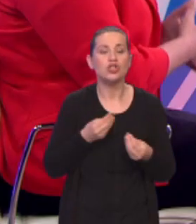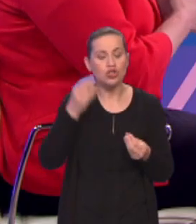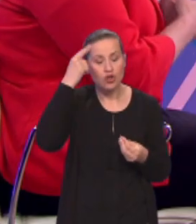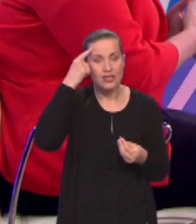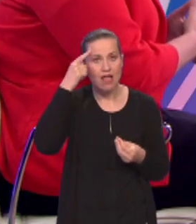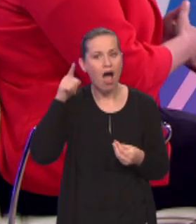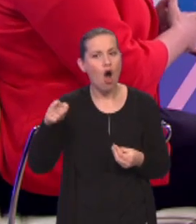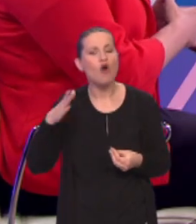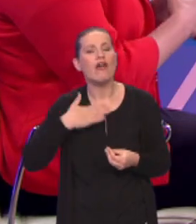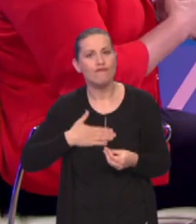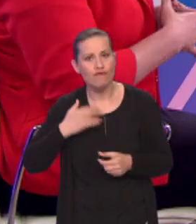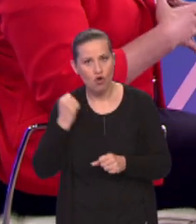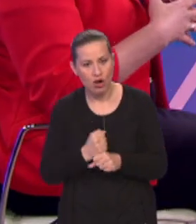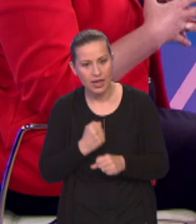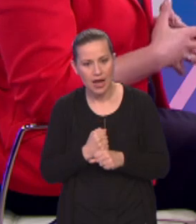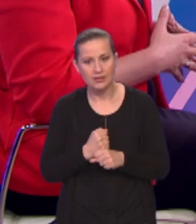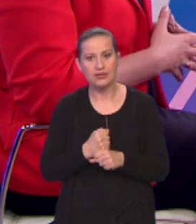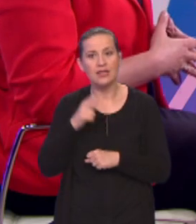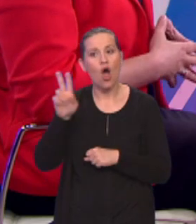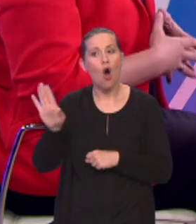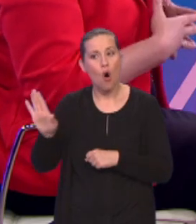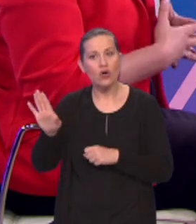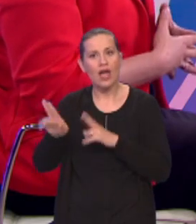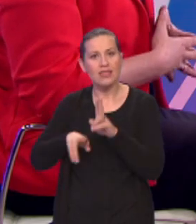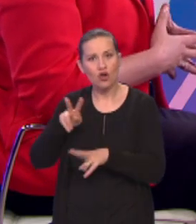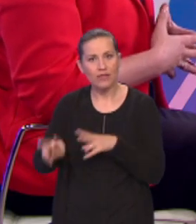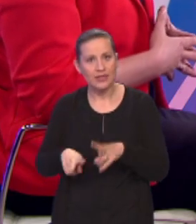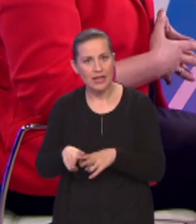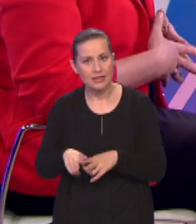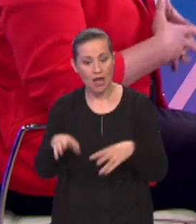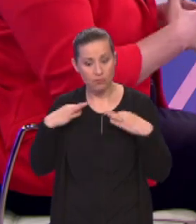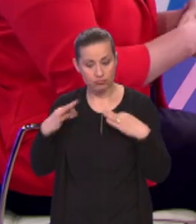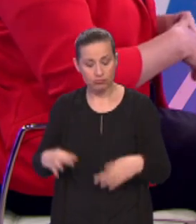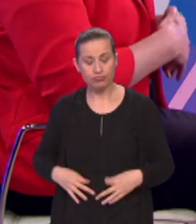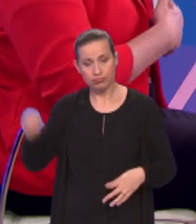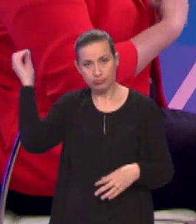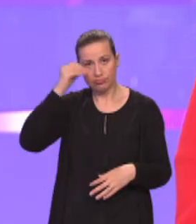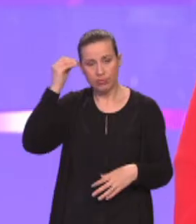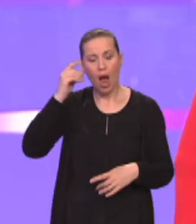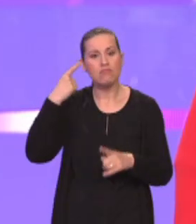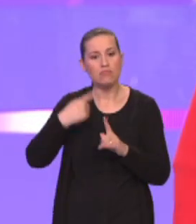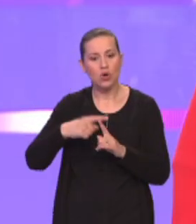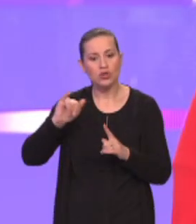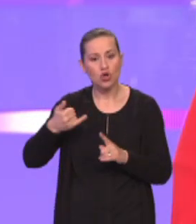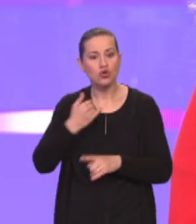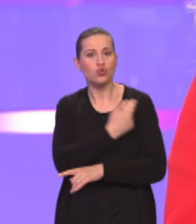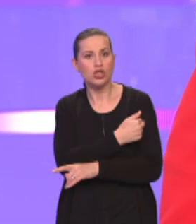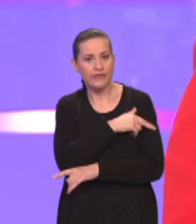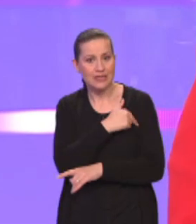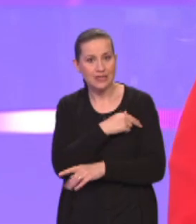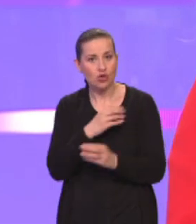Točno, ona voli raditi. Ona je, znači, njegovateljica, stručnu ima izobrazbu, plus da je još u Švicarskoj